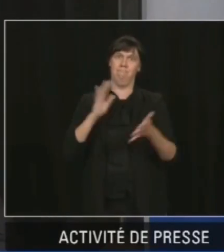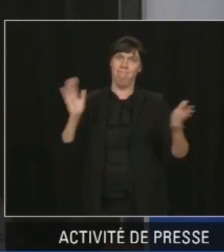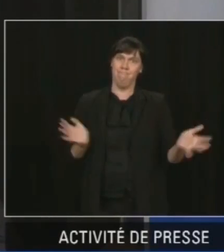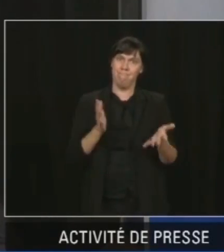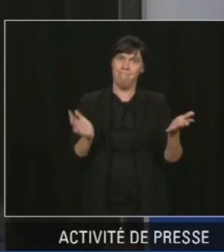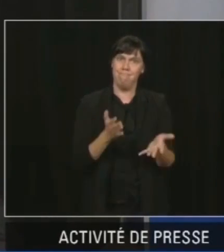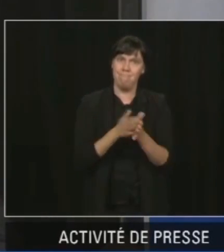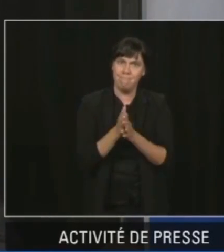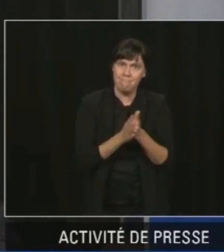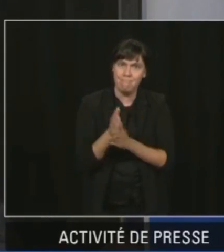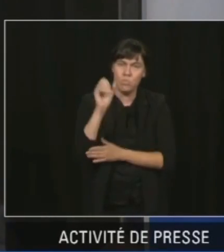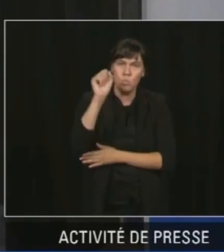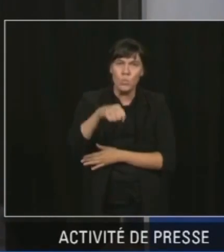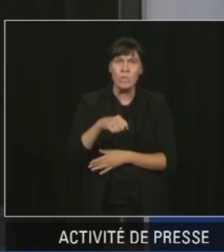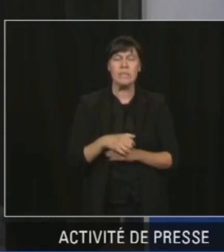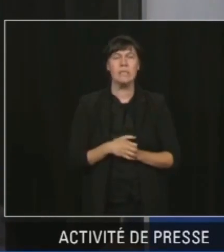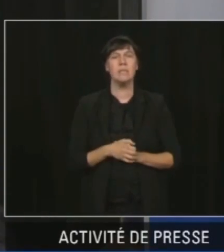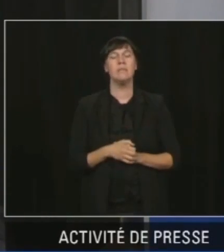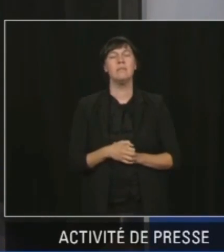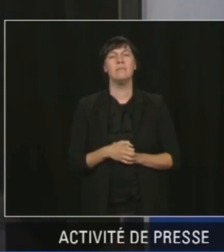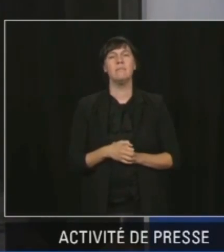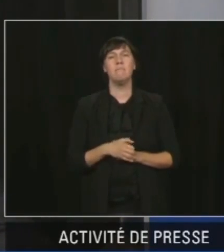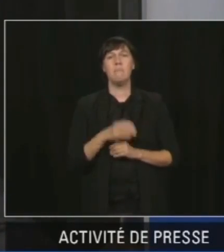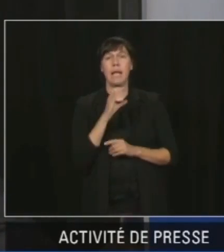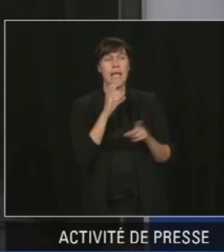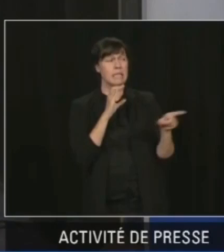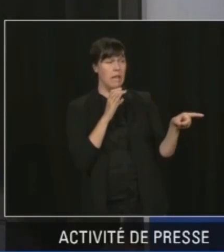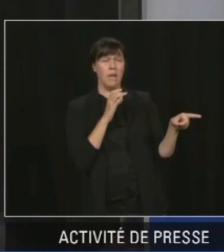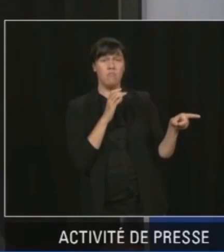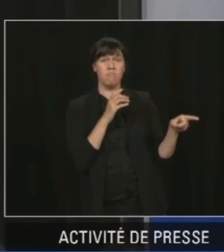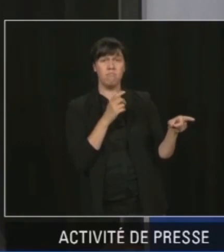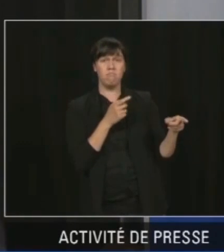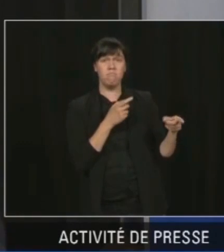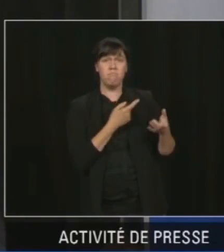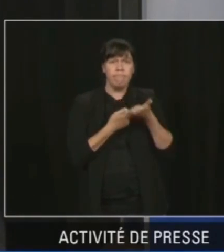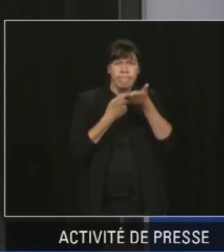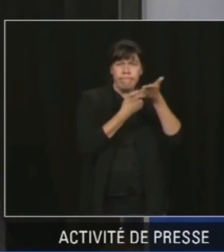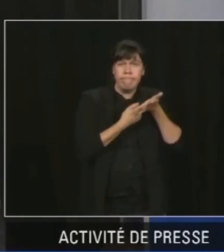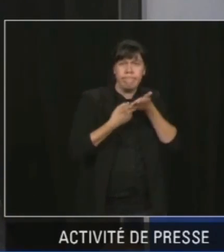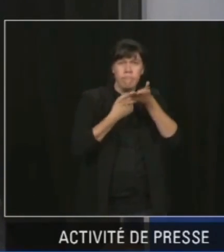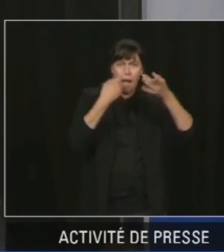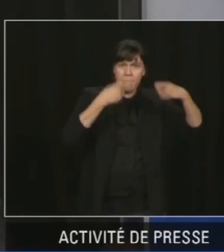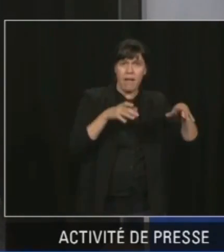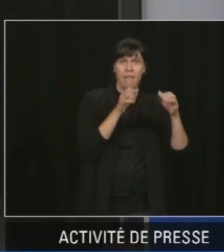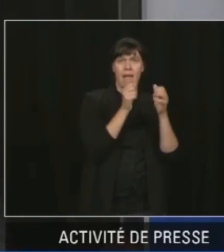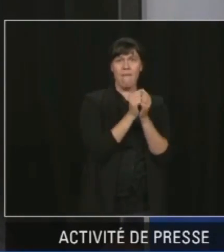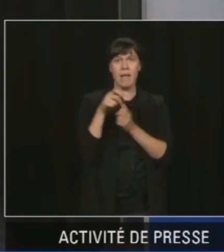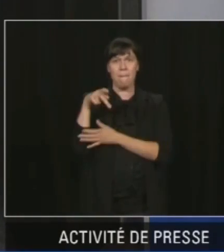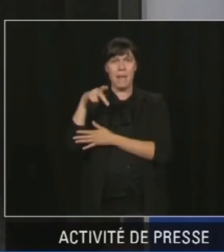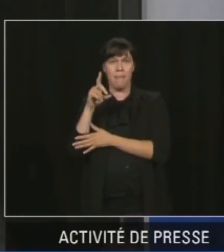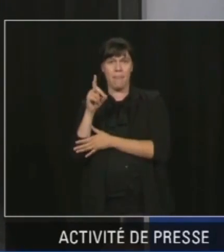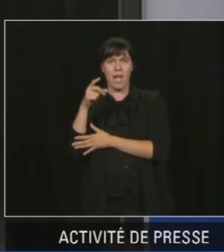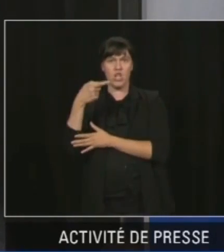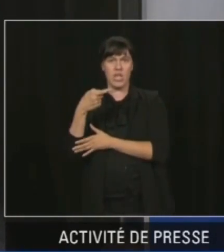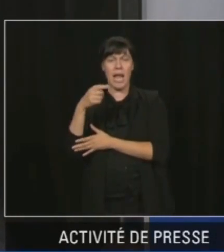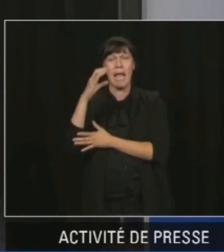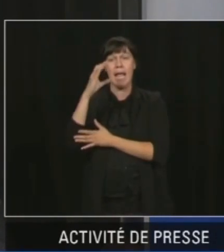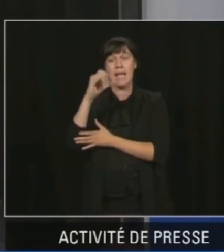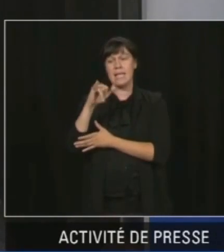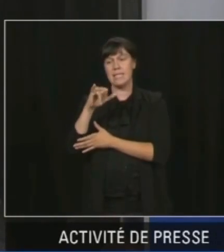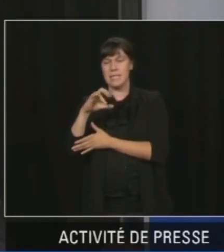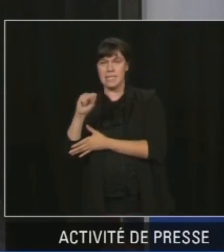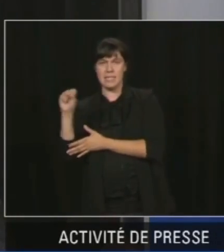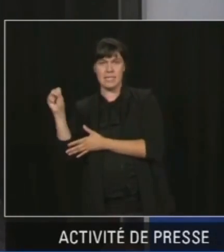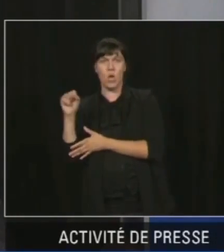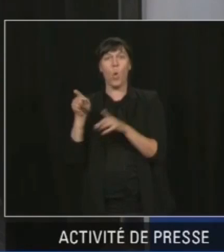les PDG de CIS et de CIUS, va s'assurer qu'à l'avenir, les meilleurs horaires de travail vont